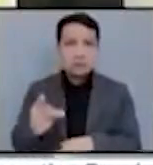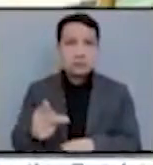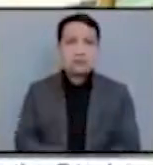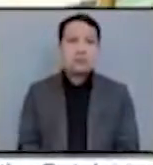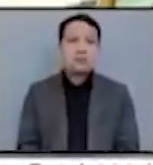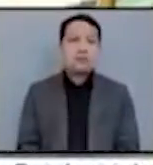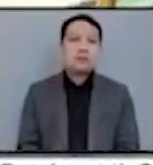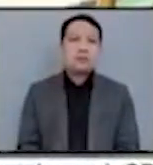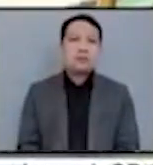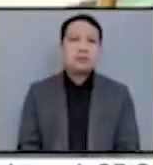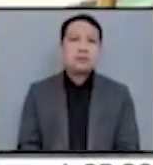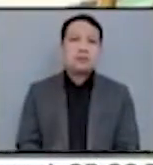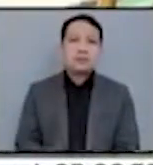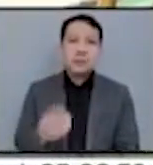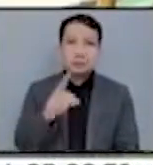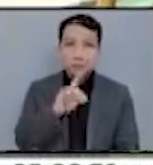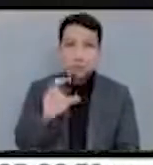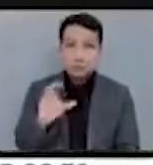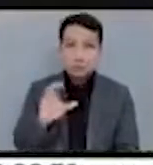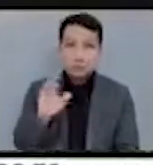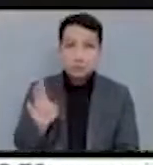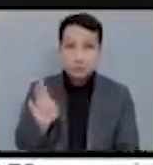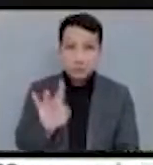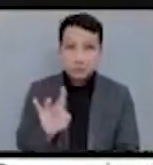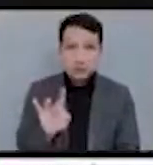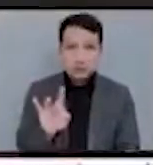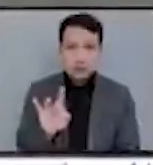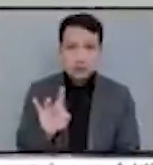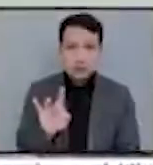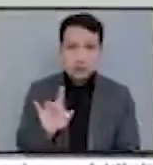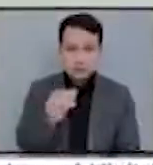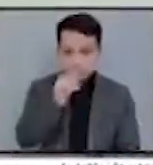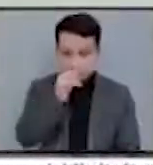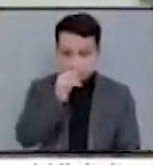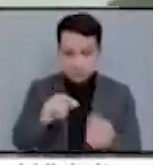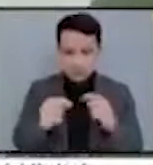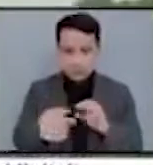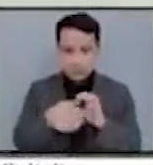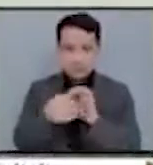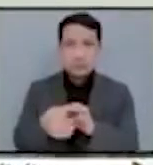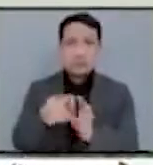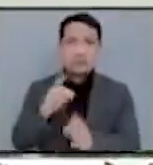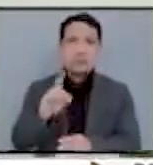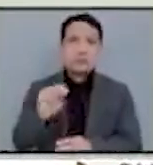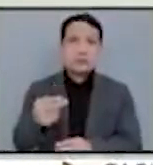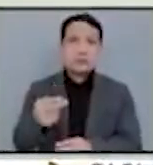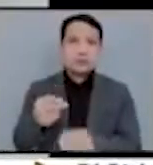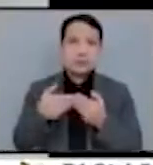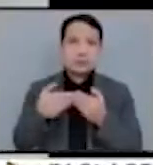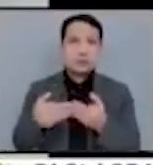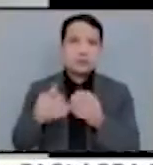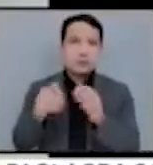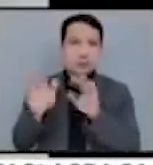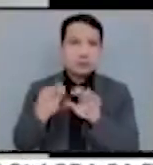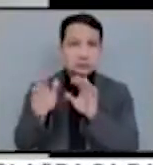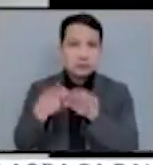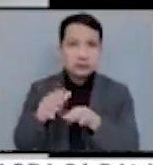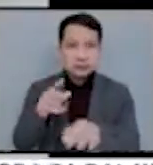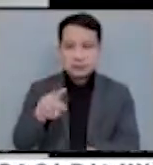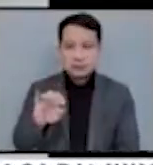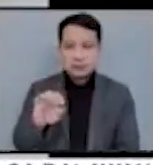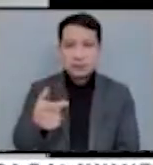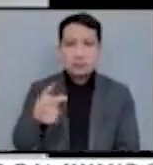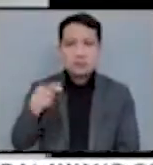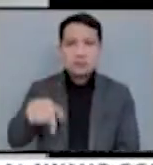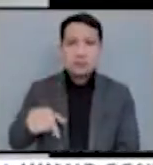Aabot sa 178 ang naiulat na injuries ng Department of Health kasunod ng pananalasa ng bagyong Paeng sa bansa. Ayon kay Dr.